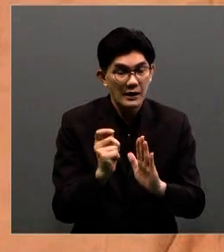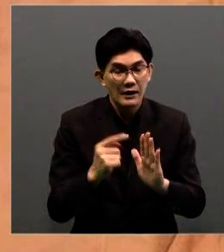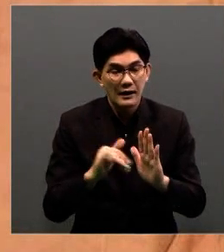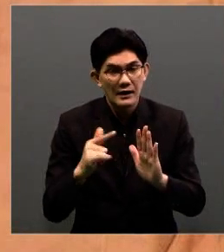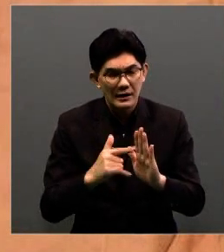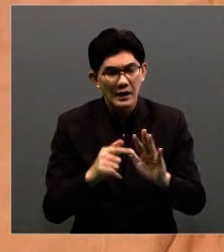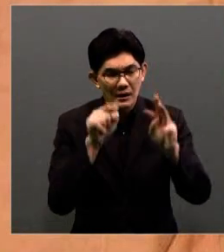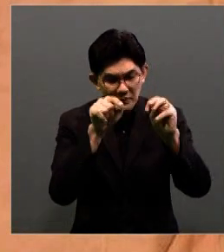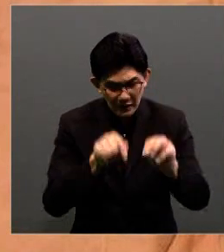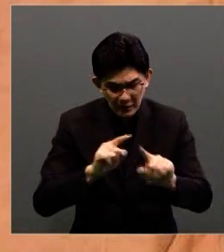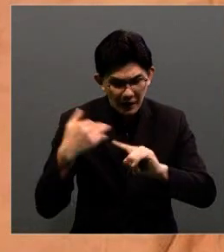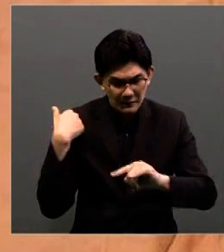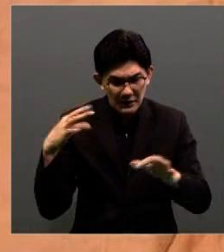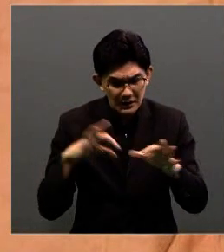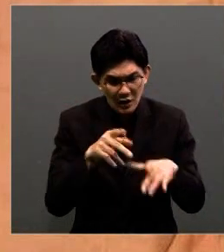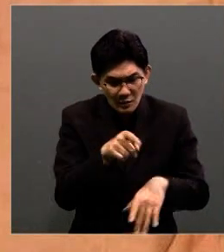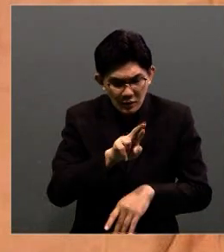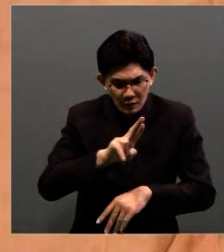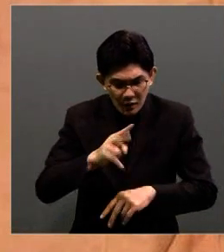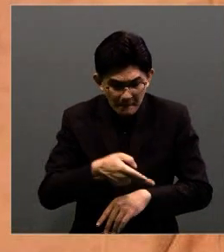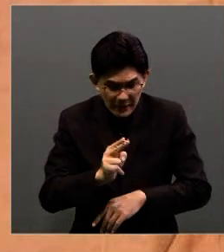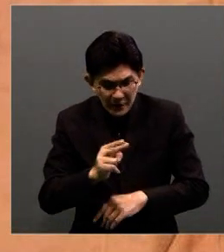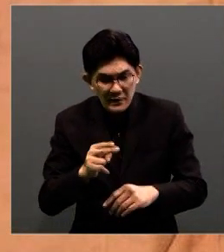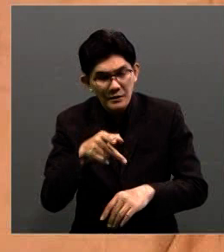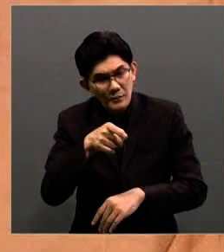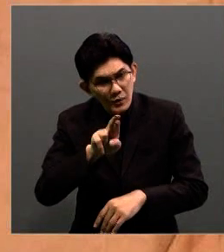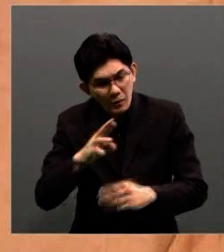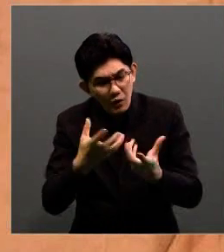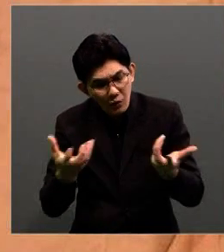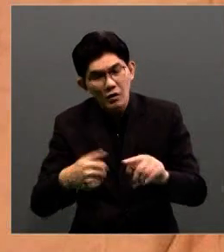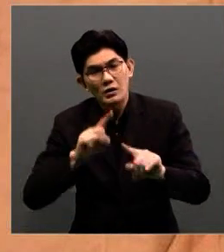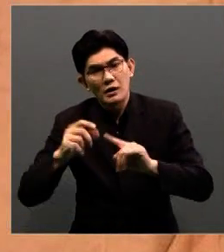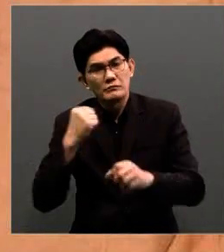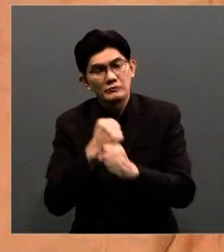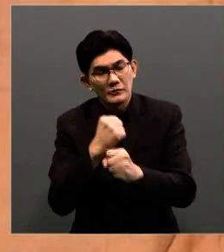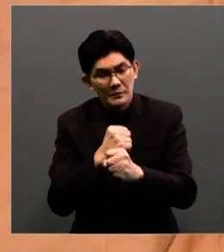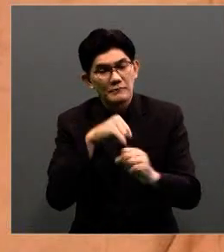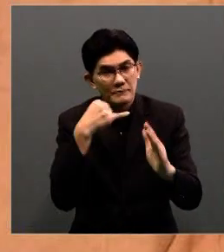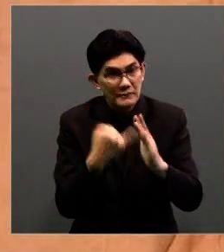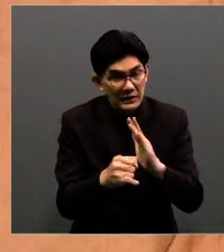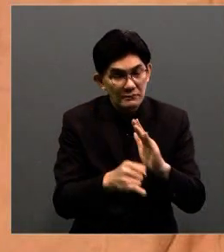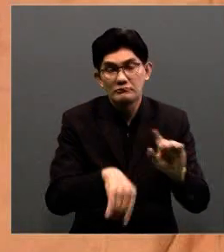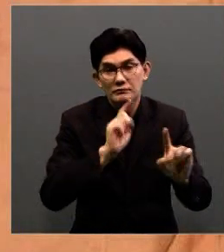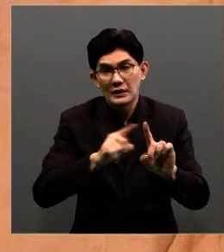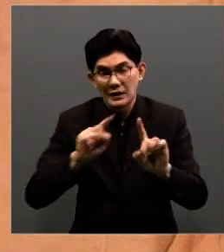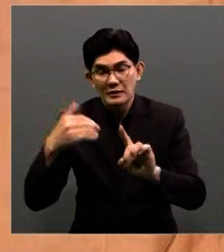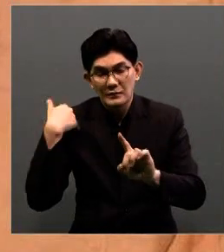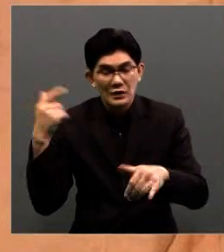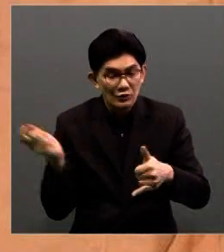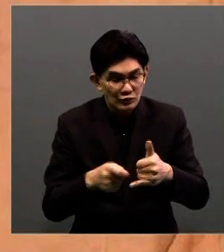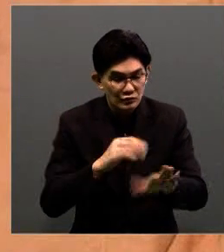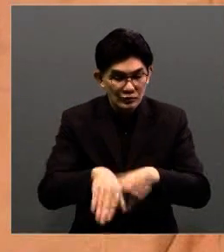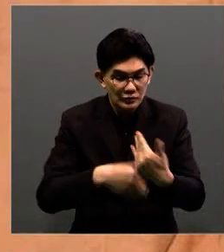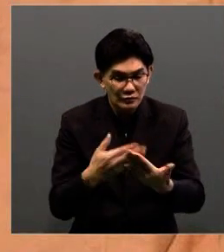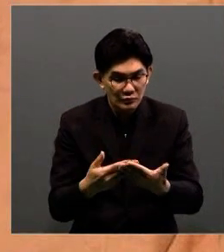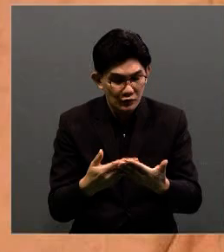ทั้งพ.ร.บอาวุธปืนพ.ร.บควบคุมยุทธภัณฑ์โดยการกระทำของจำเลยเป็นความผิดต่างกันสารให้ลงโทษทุกกรรม